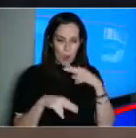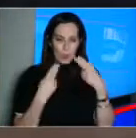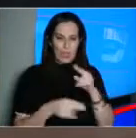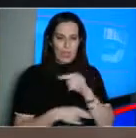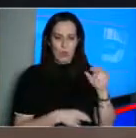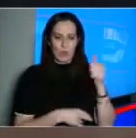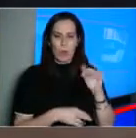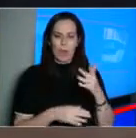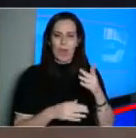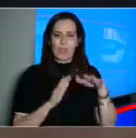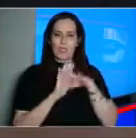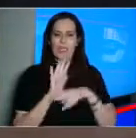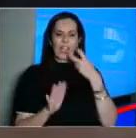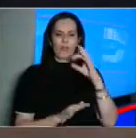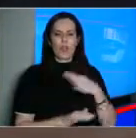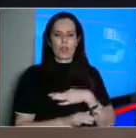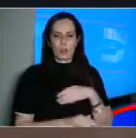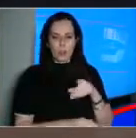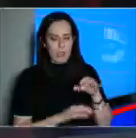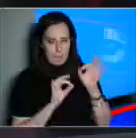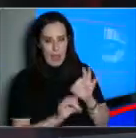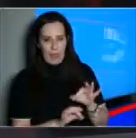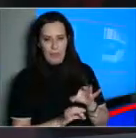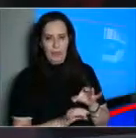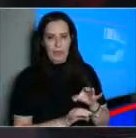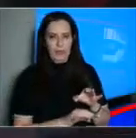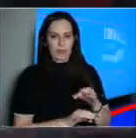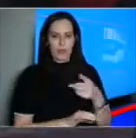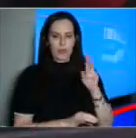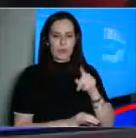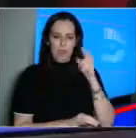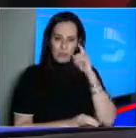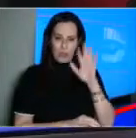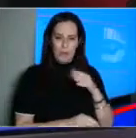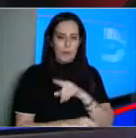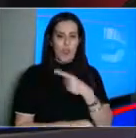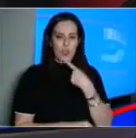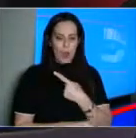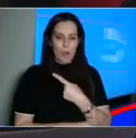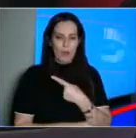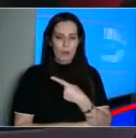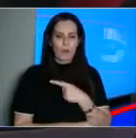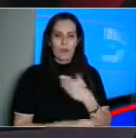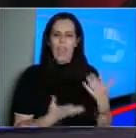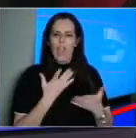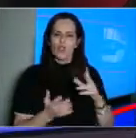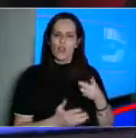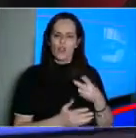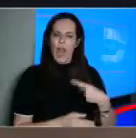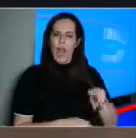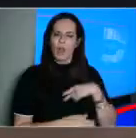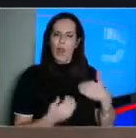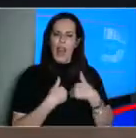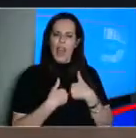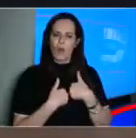לאייטם הראשון, מה סדר העדיפויות שלנו? זה בהחלט. יותר מזה, אני חושבת גם מהדברים שהיא מתארת, איכשהו עוד פעם האחריות